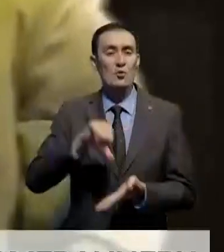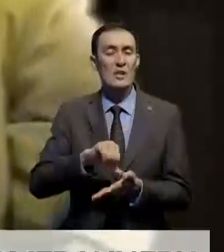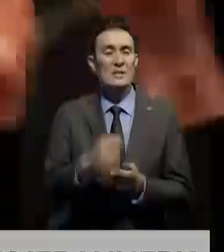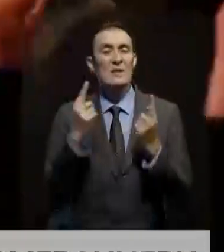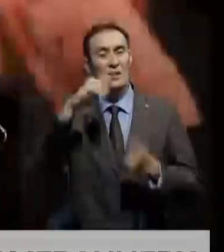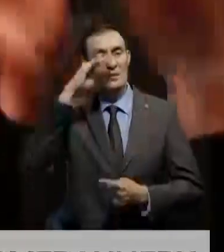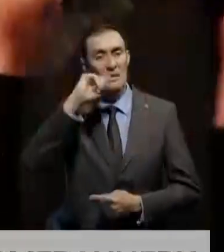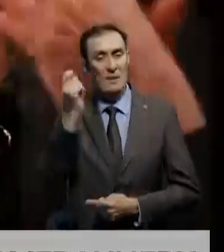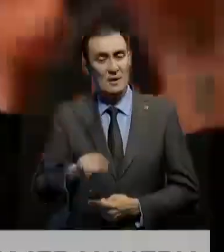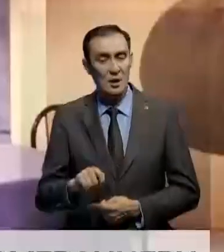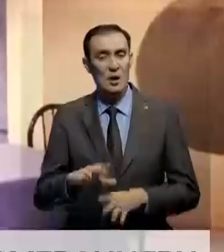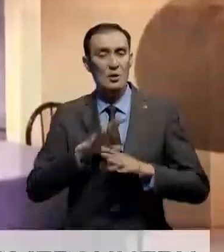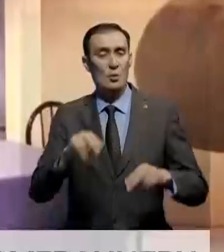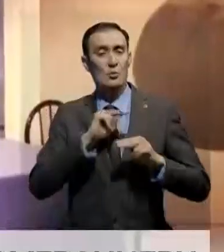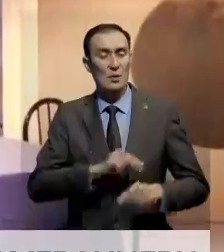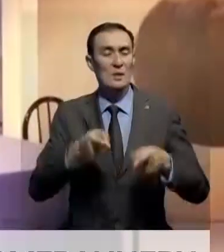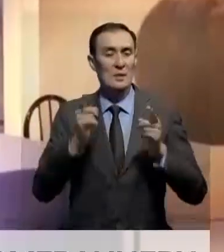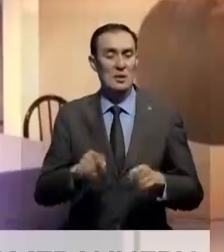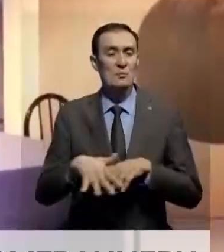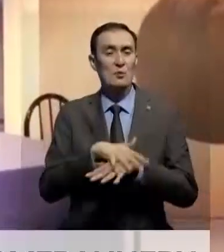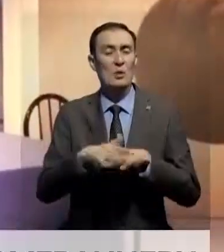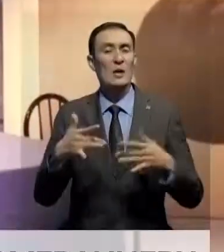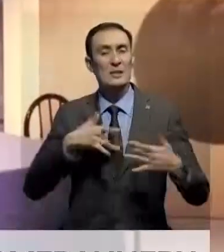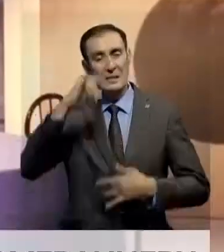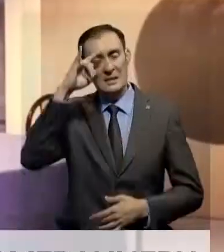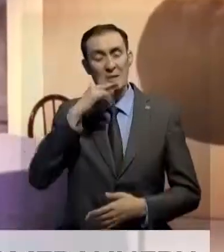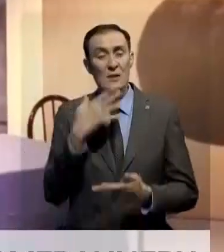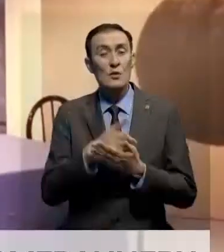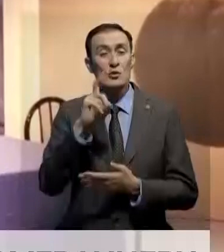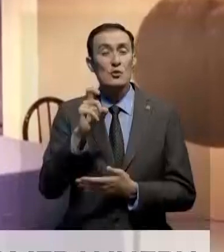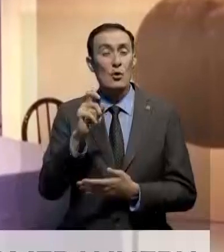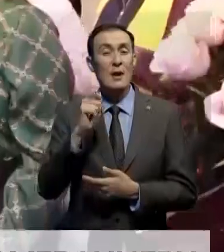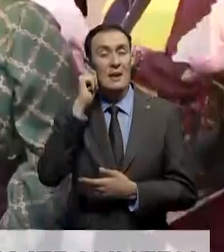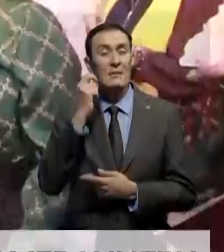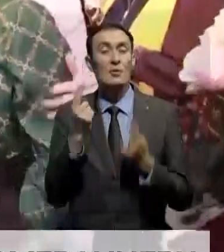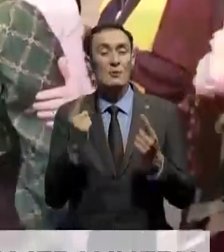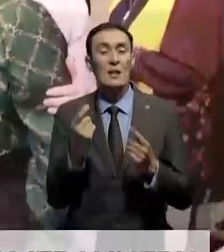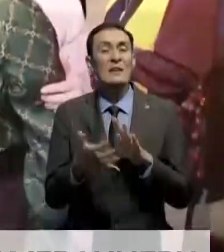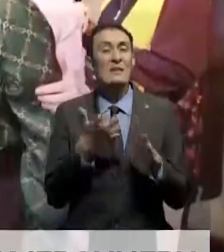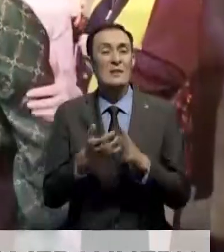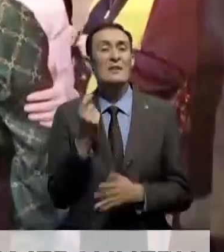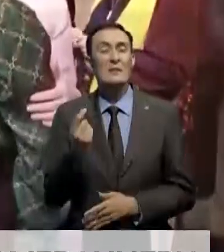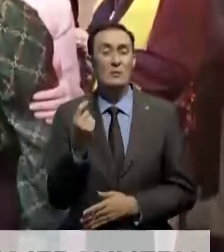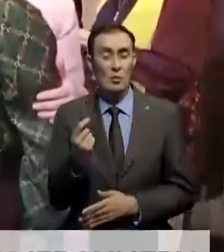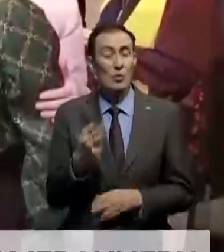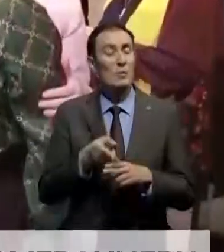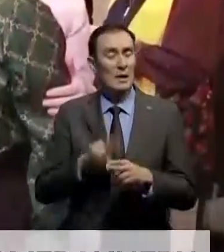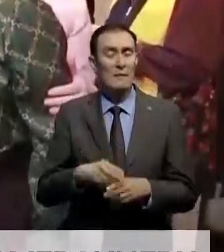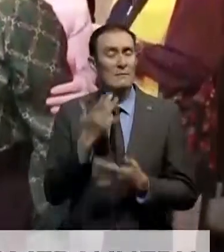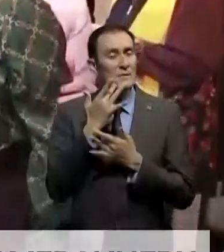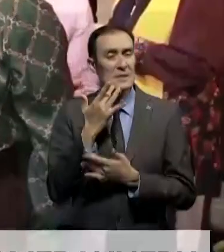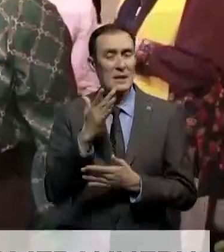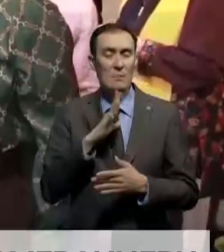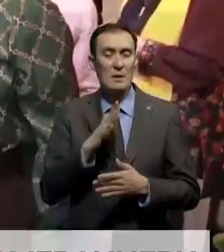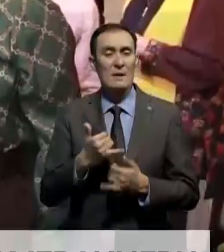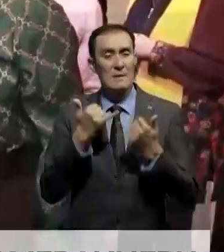Отечественной войны, герой труда и по-настоящему народный артист Казахстана. До своего столетнего юбилея Юрий Борисович не дожил совсем немного. Но при этом до последнего